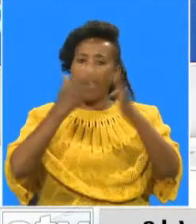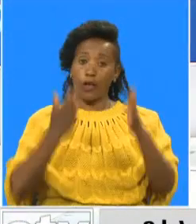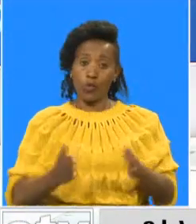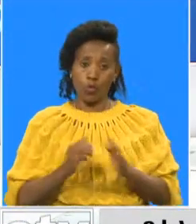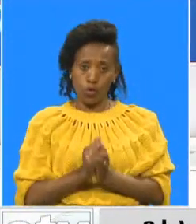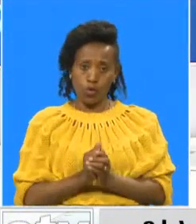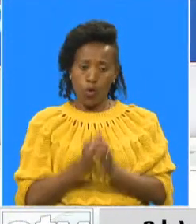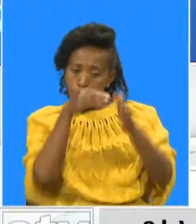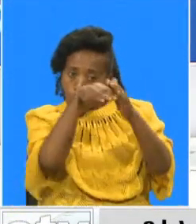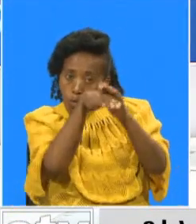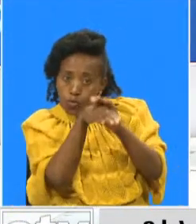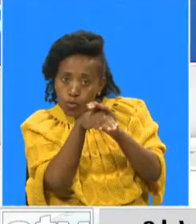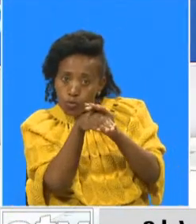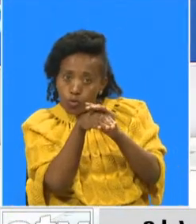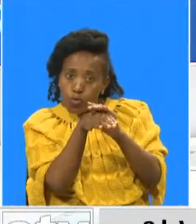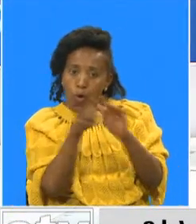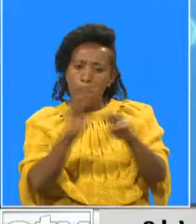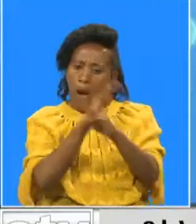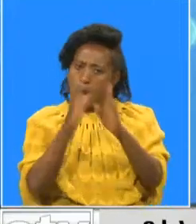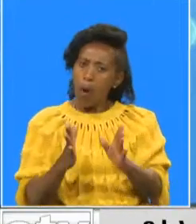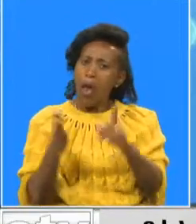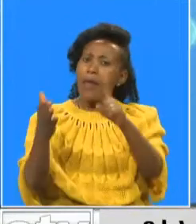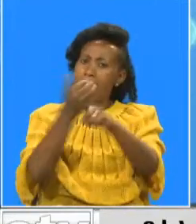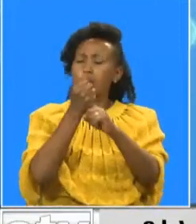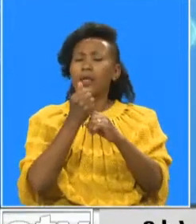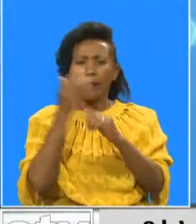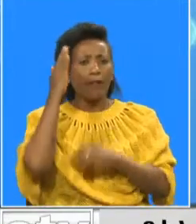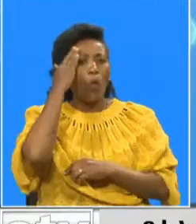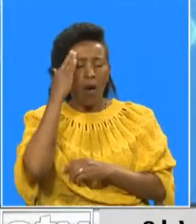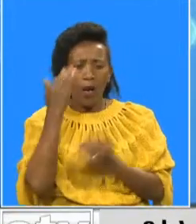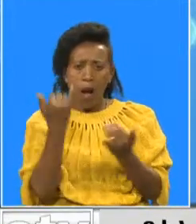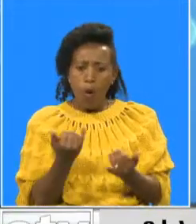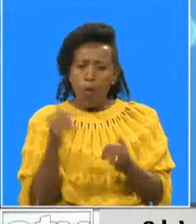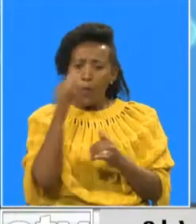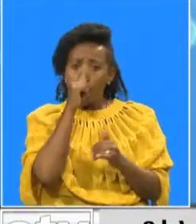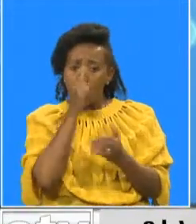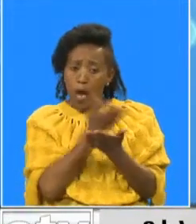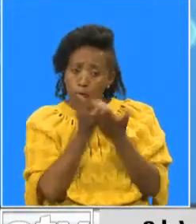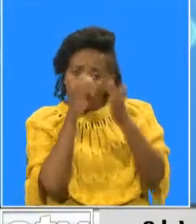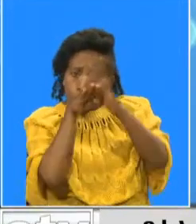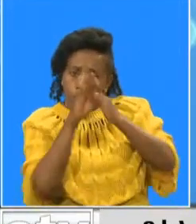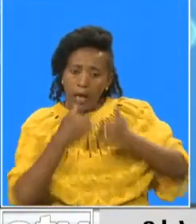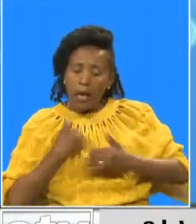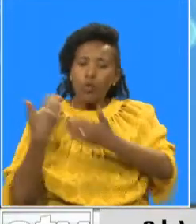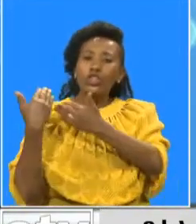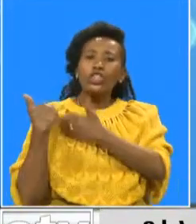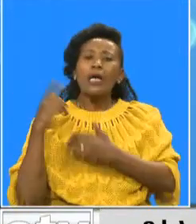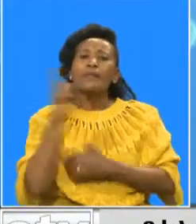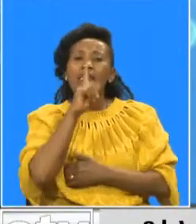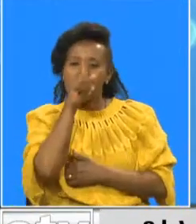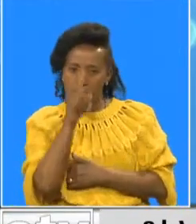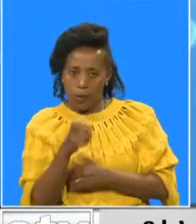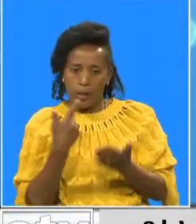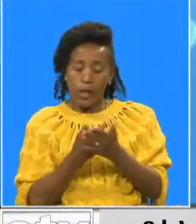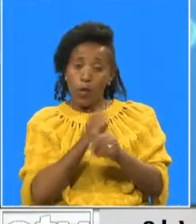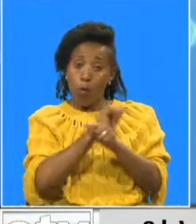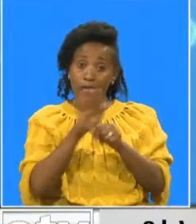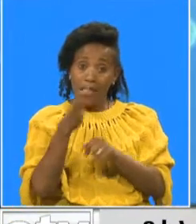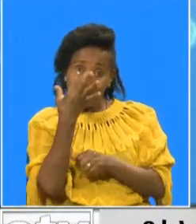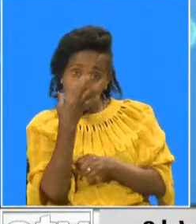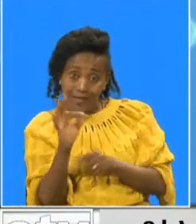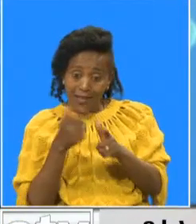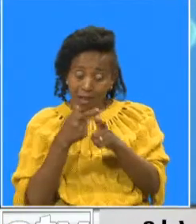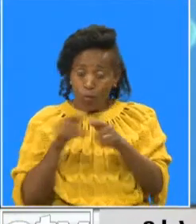ሰራተኞችን በውስጡ ባለሙያዎችን እንደያዘ ይታወቃልና አሁን ላይ በኢትዮጵያ ኢኮኖሚ ውስጥ ያለው ድርሻስ ምንድን ነው? ይሄ ኮቪድ-19